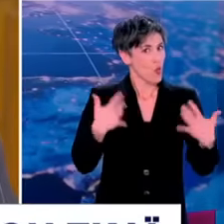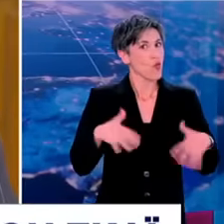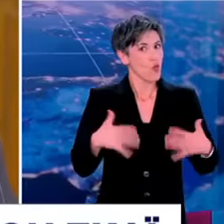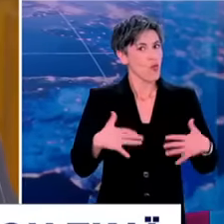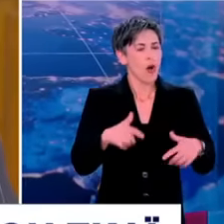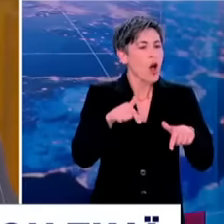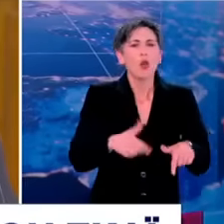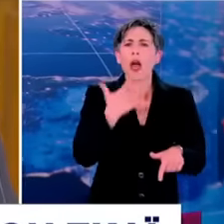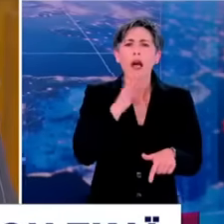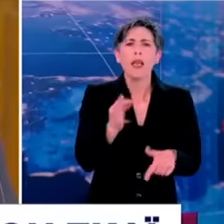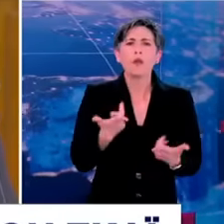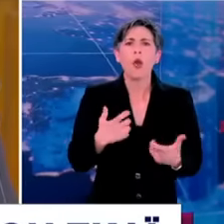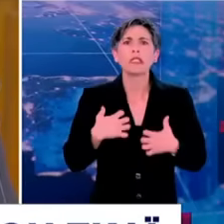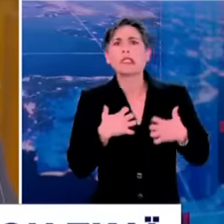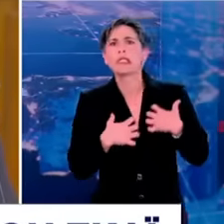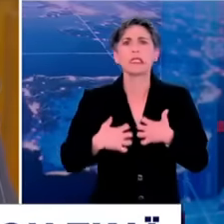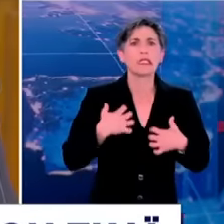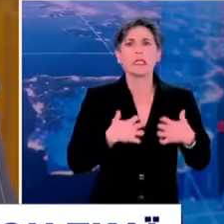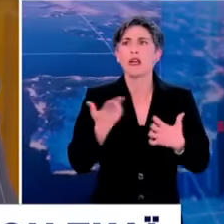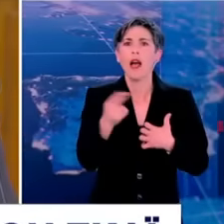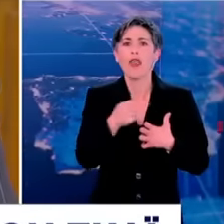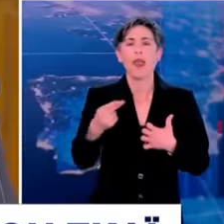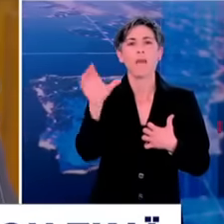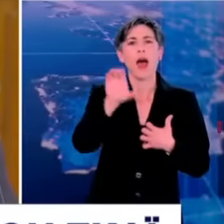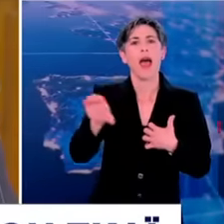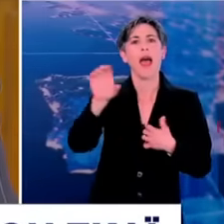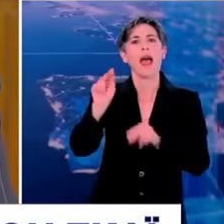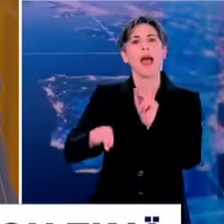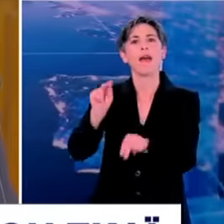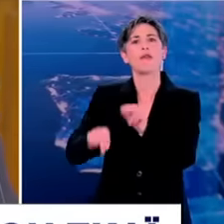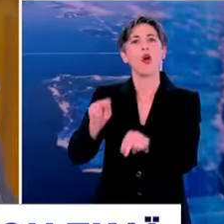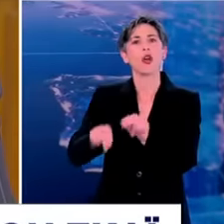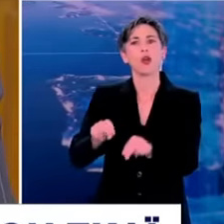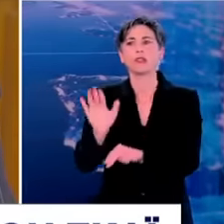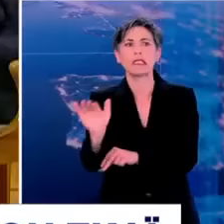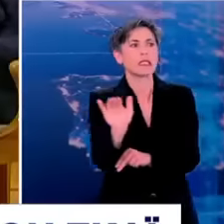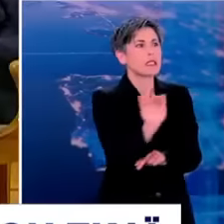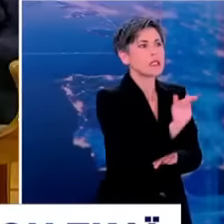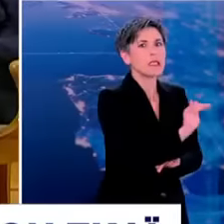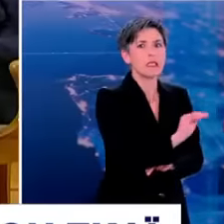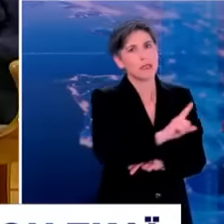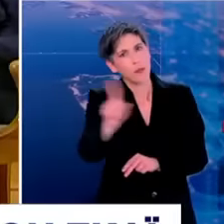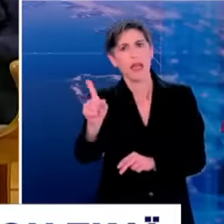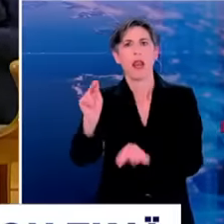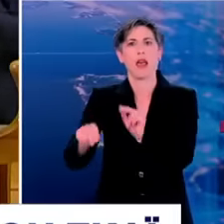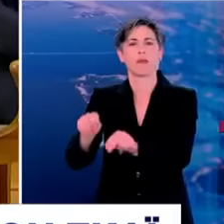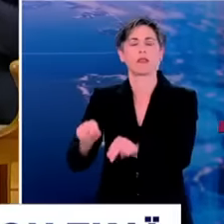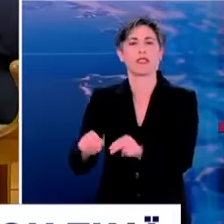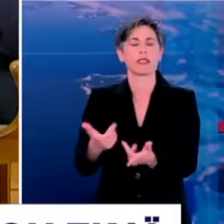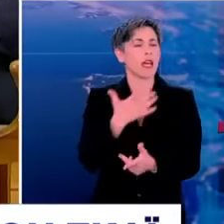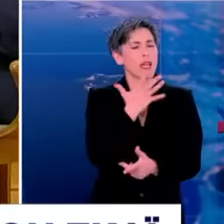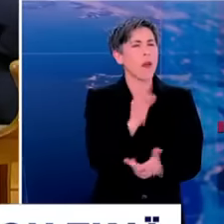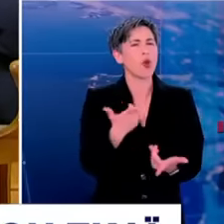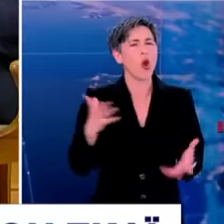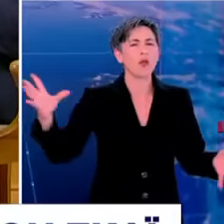τώρα στην κάλπη αυτή που, όπως είπατε, έχει να κάνει, είναι άλλα τα διακυβεύματα? Γιατί συνδέεται